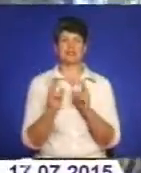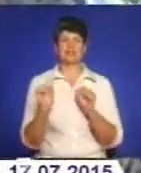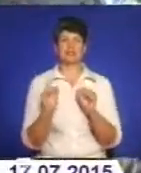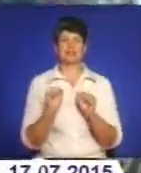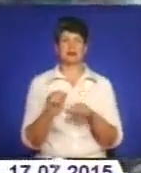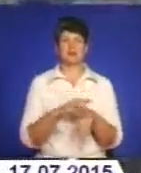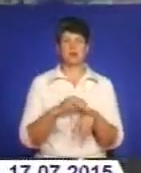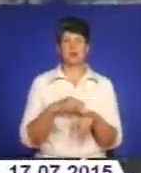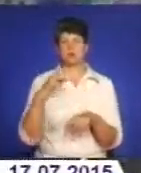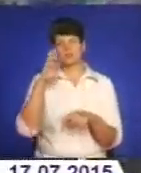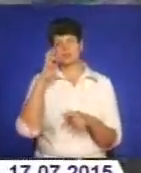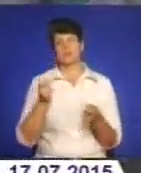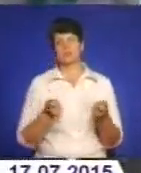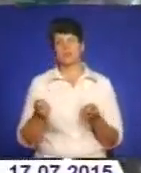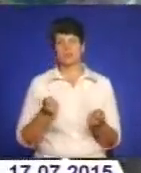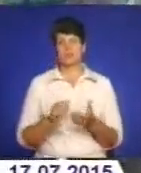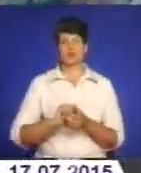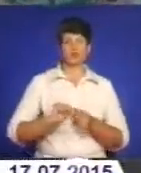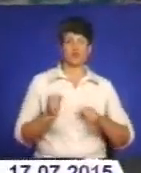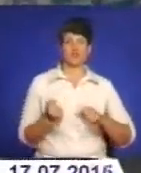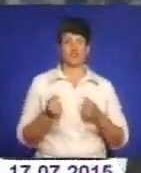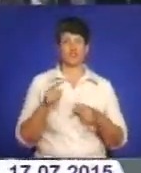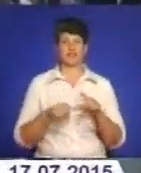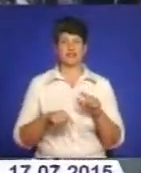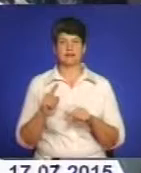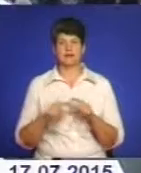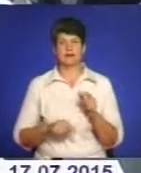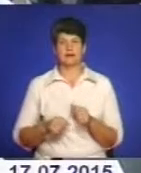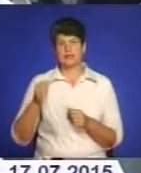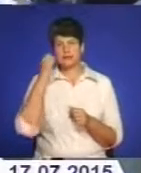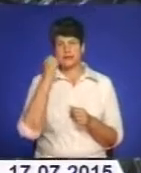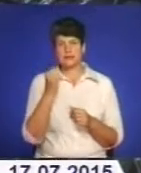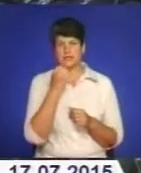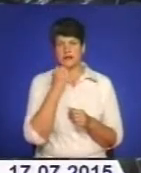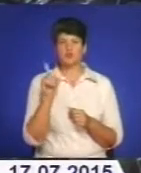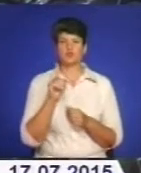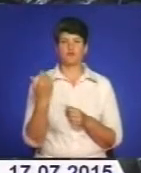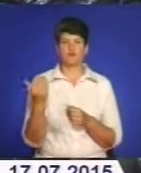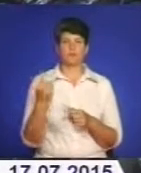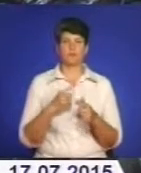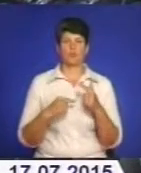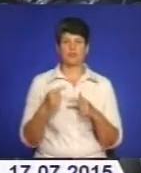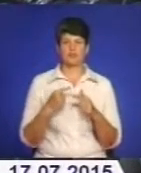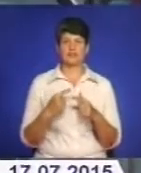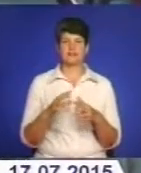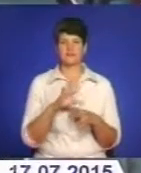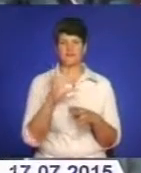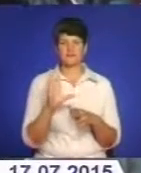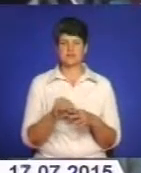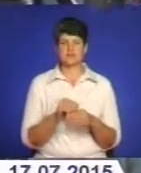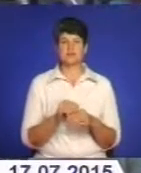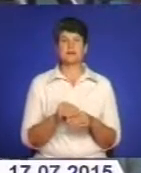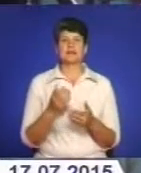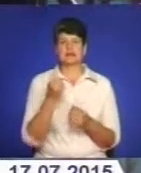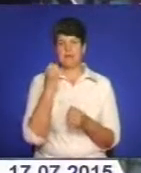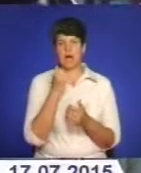міліції, облдержадміністрації, товариші та рідні. Дякую, що ви повернулися всі цілі неушкоджені. Дякую вам за